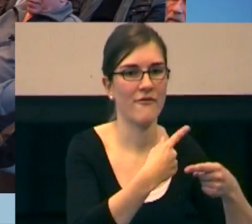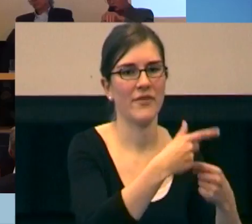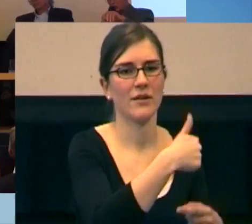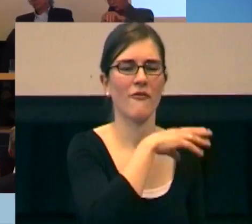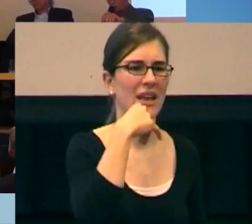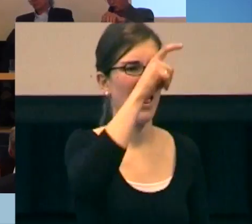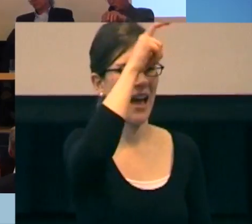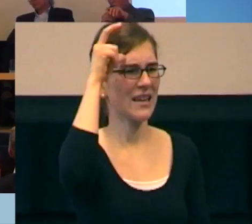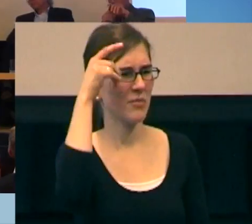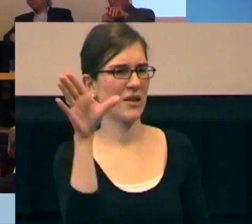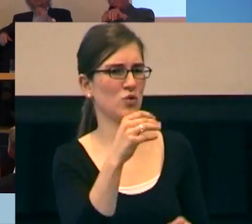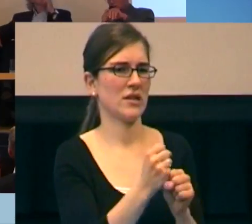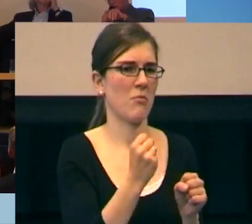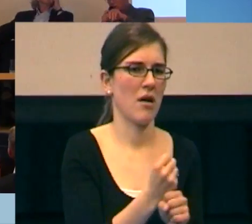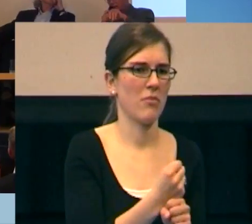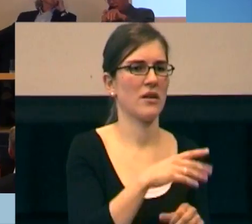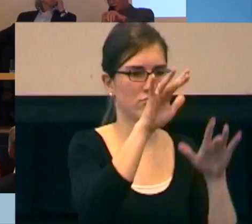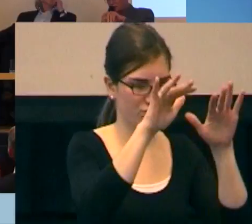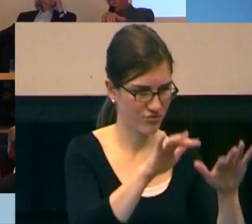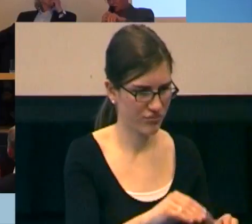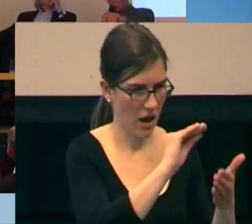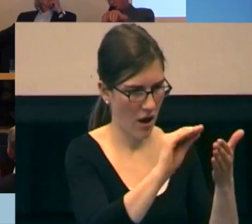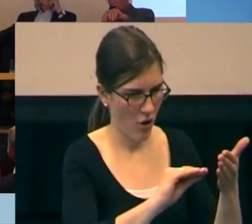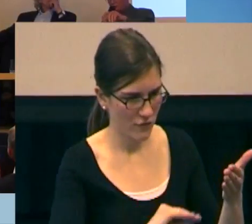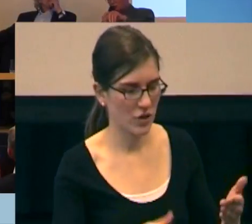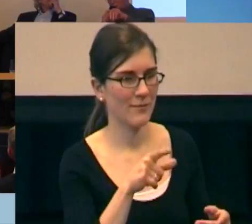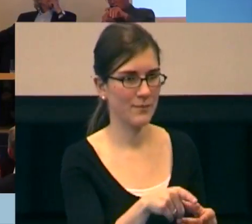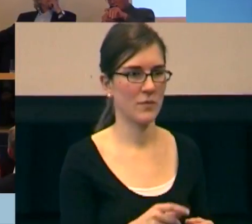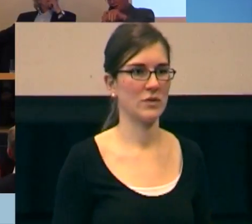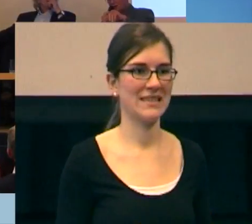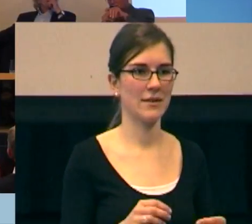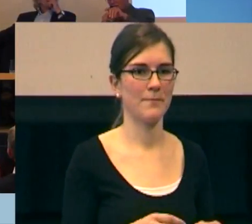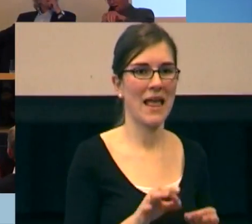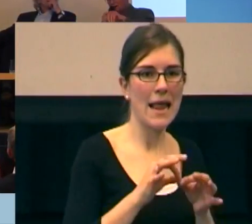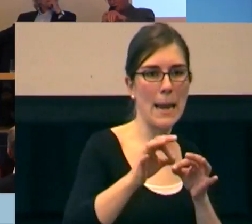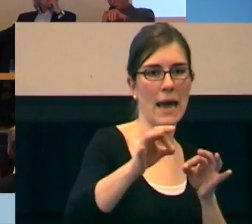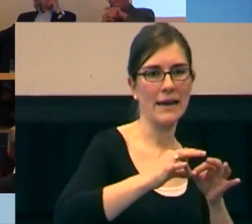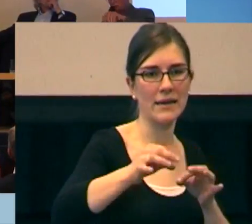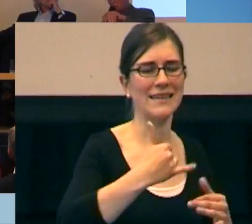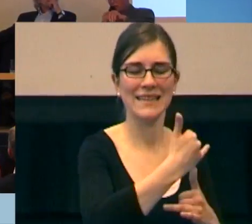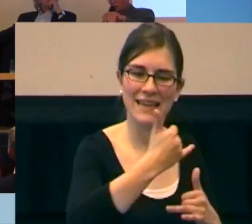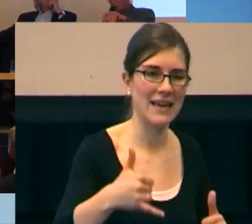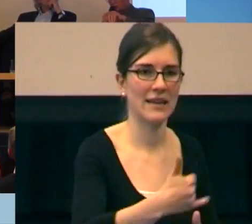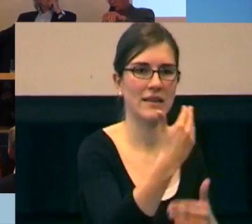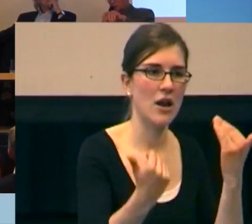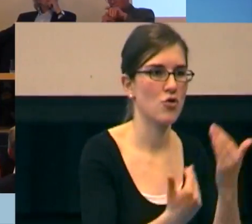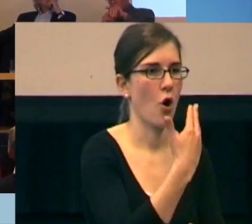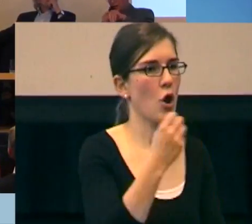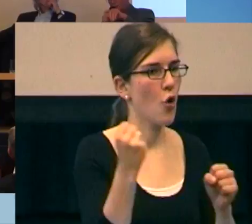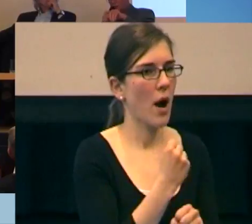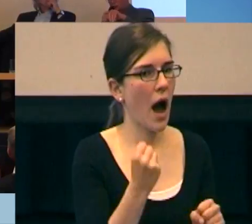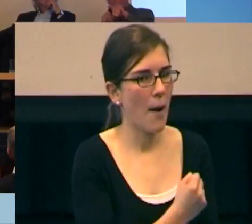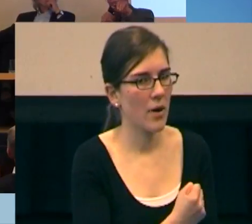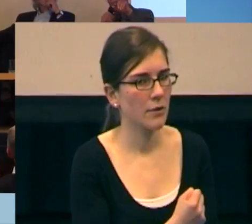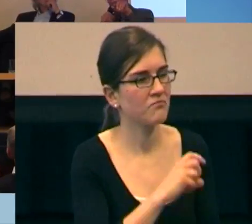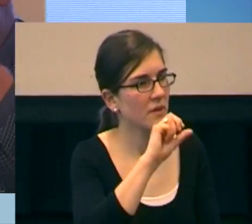Expertenstab und diese Leitlinien werden jedes Jahr neu überarbeitet die erste